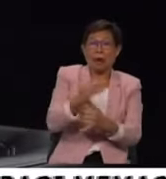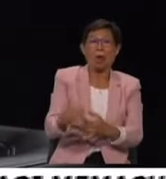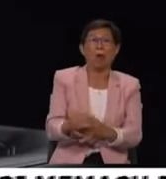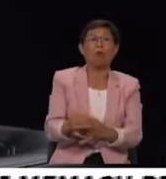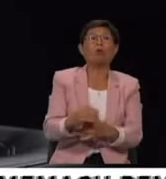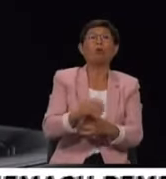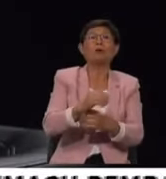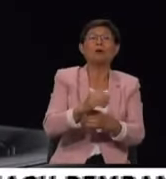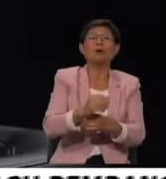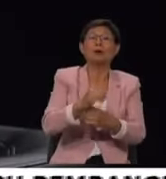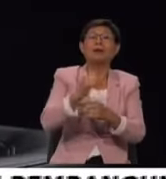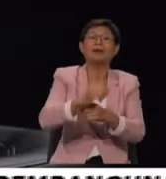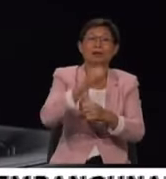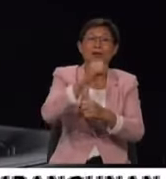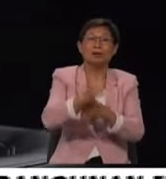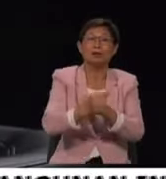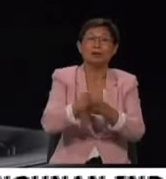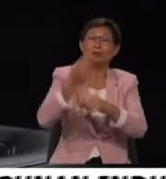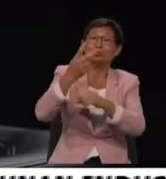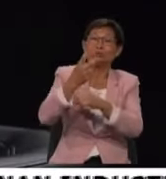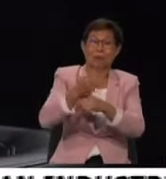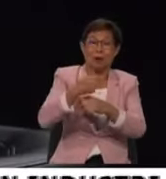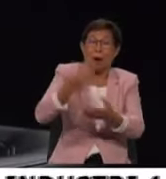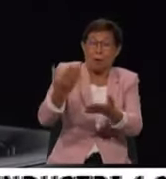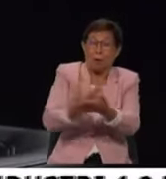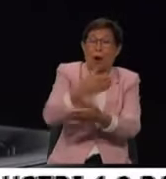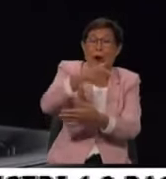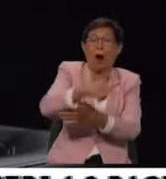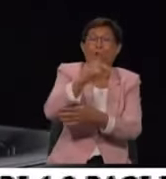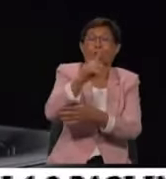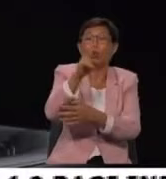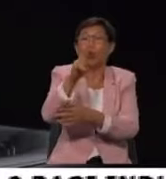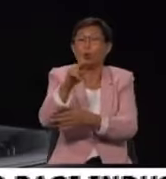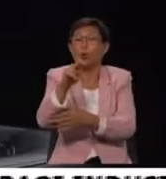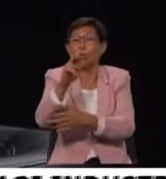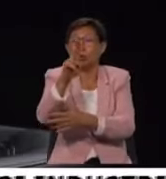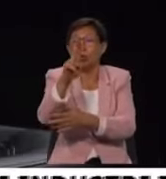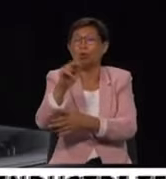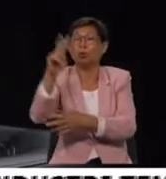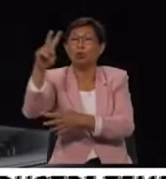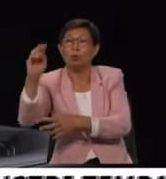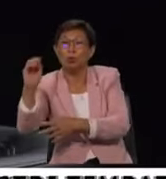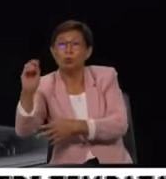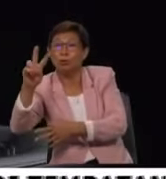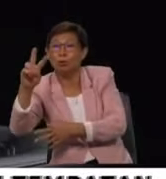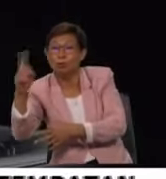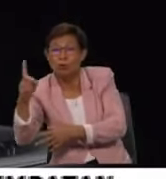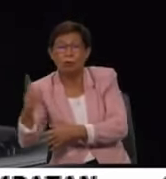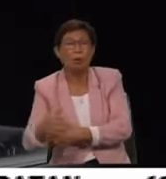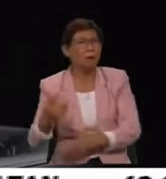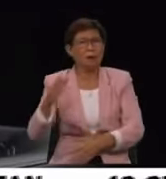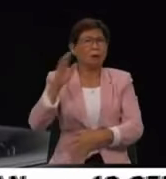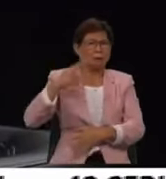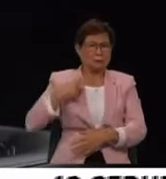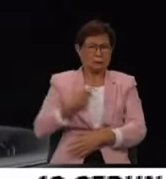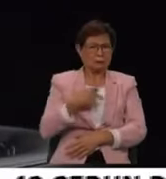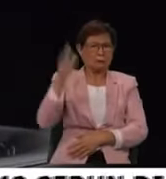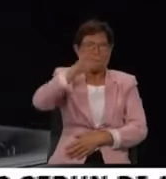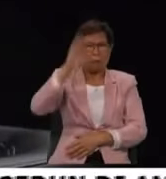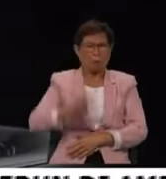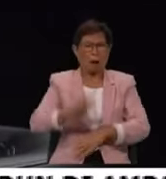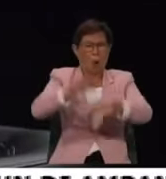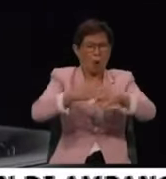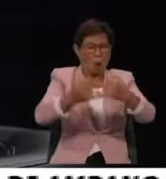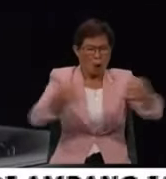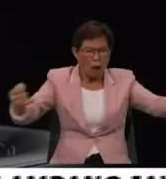COVID-19 dan sebagainya. Kalau dua tahun sebelum ni kita tak pernah bayang kita boleh adakan online classes. Tak pernah kita